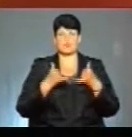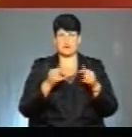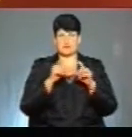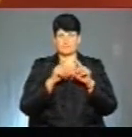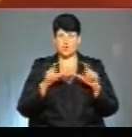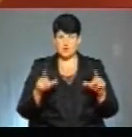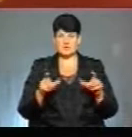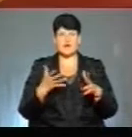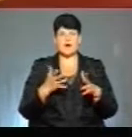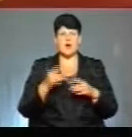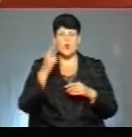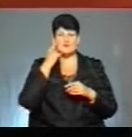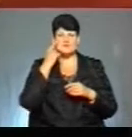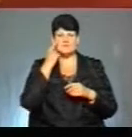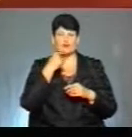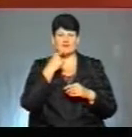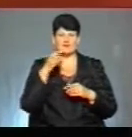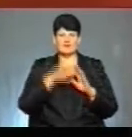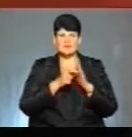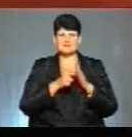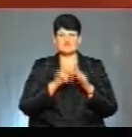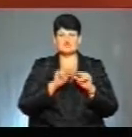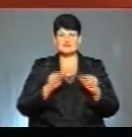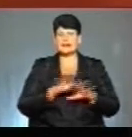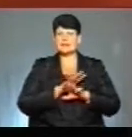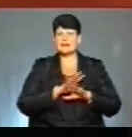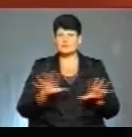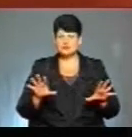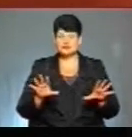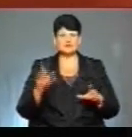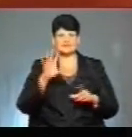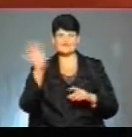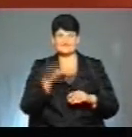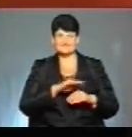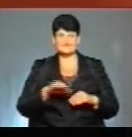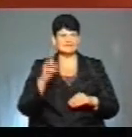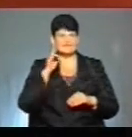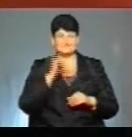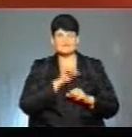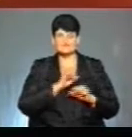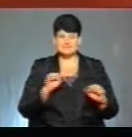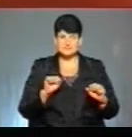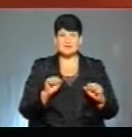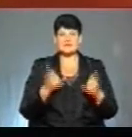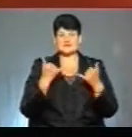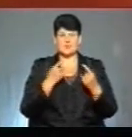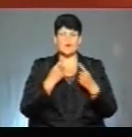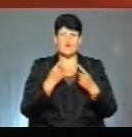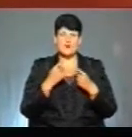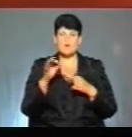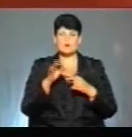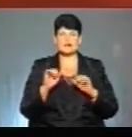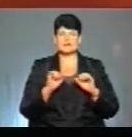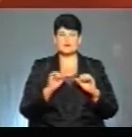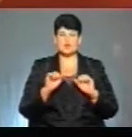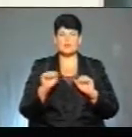при всьому класу вчитель оголошувати не буде. Про зміни з 1 вересня для школярів та вчителів говоримо сьогодні у нашій програмі з